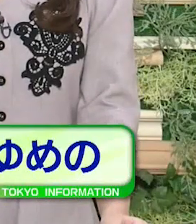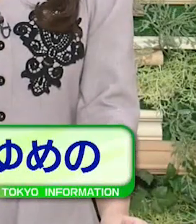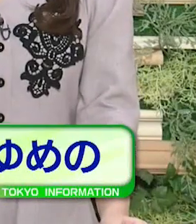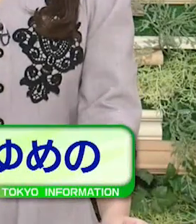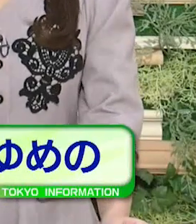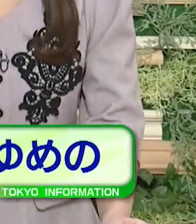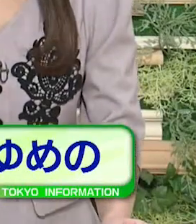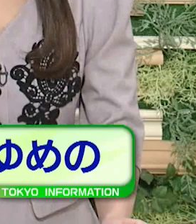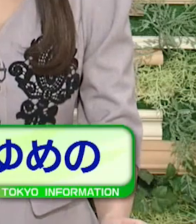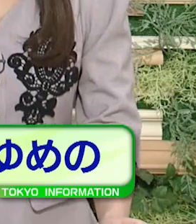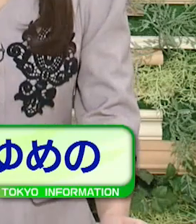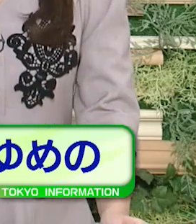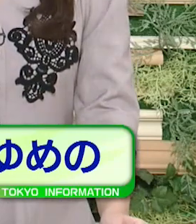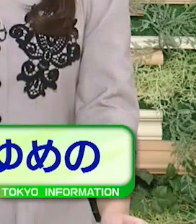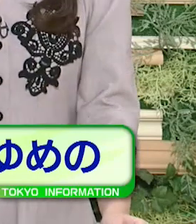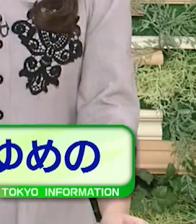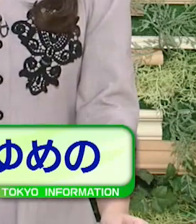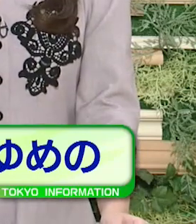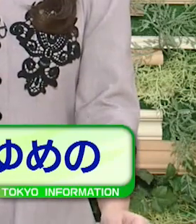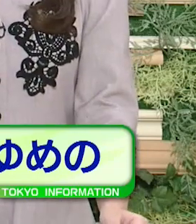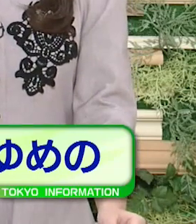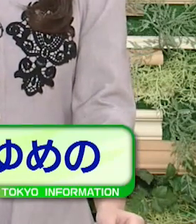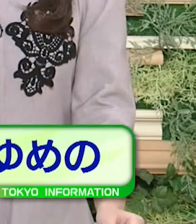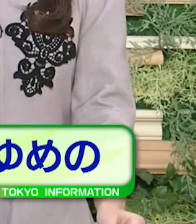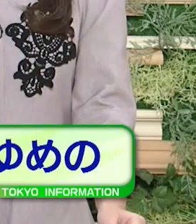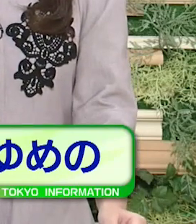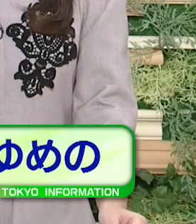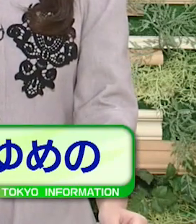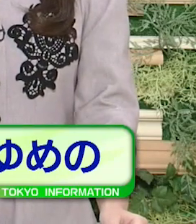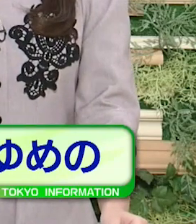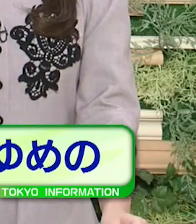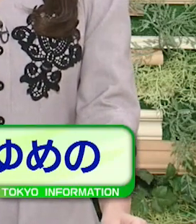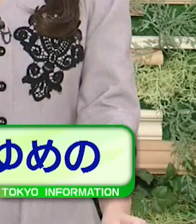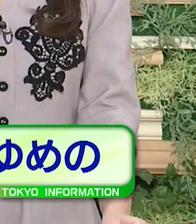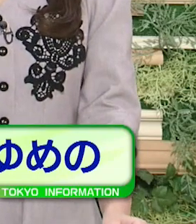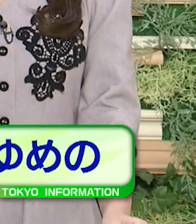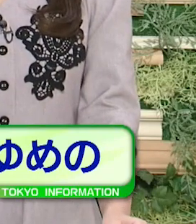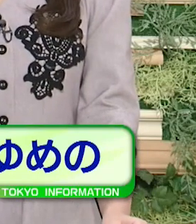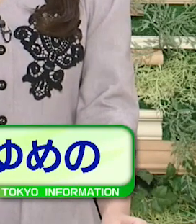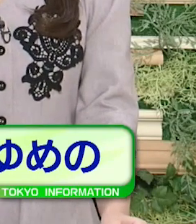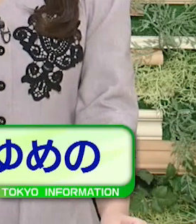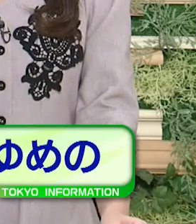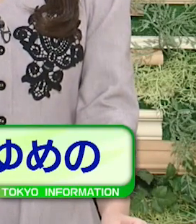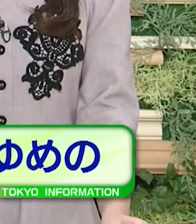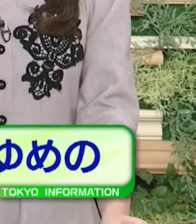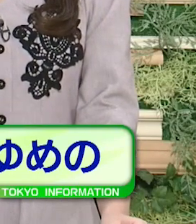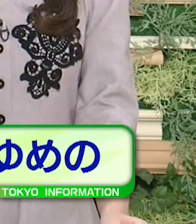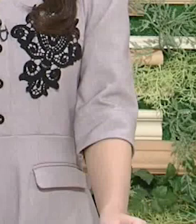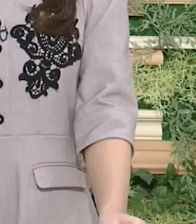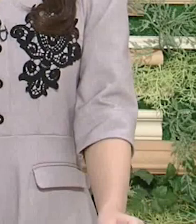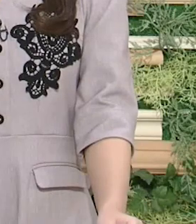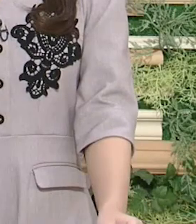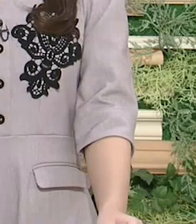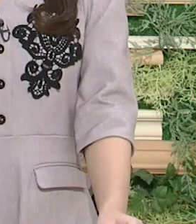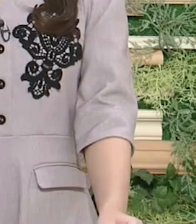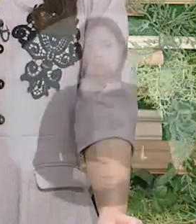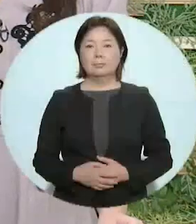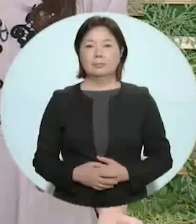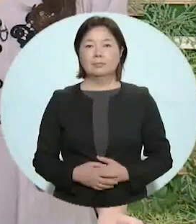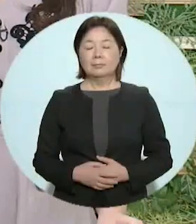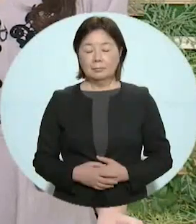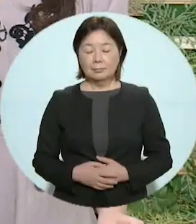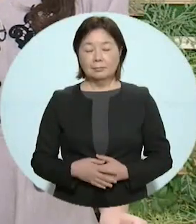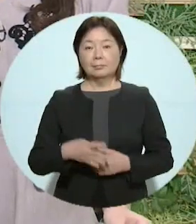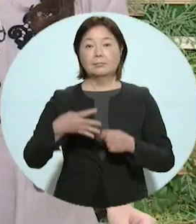おはようございます。3月30日木曜日の東京インフォメーションです。